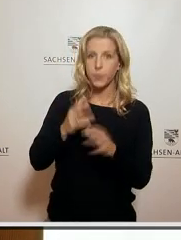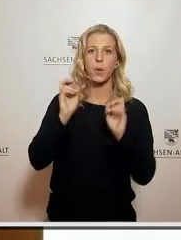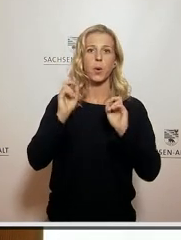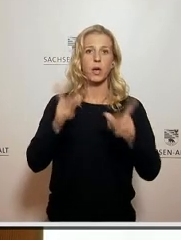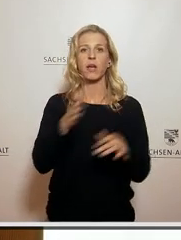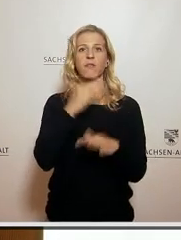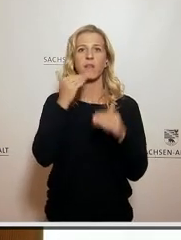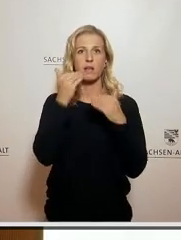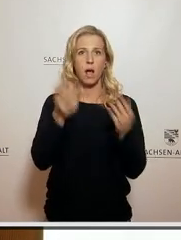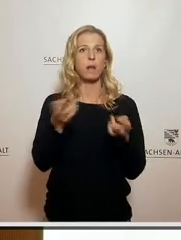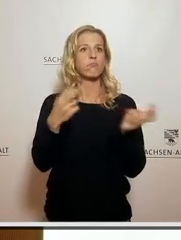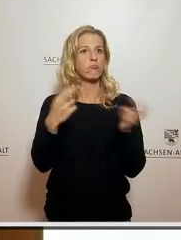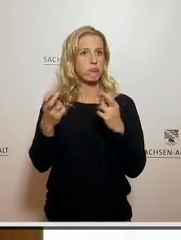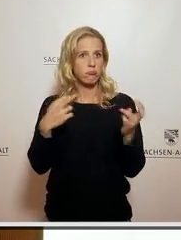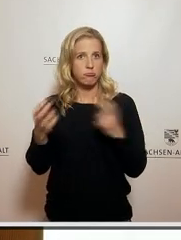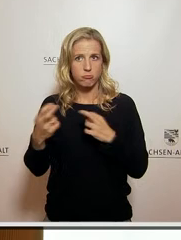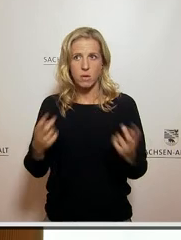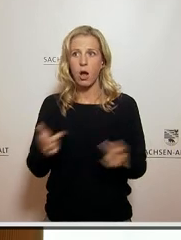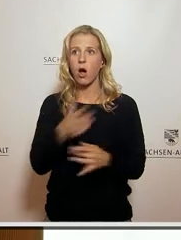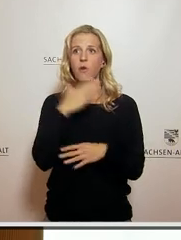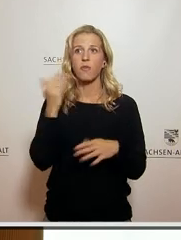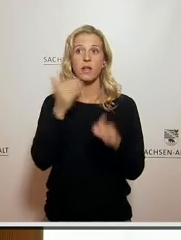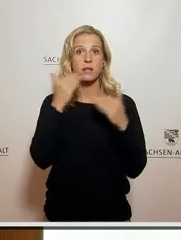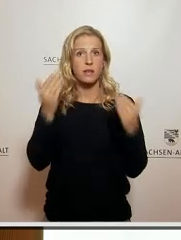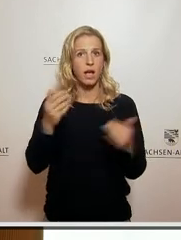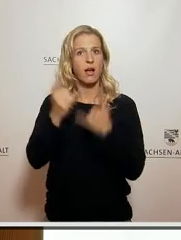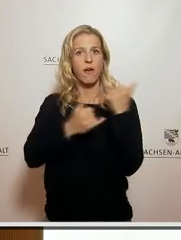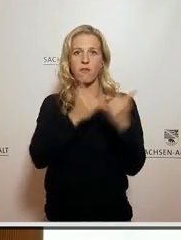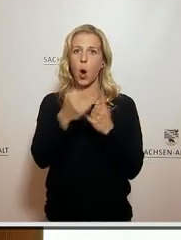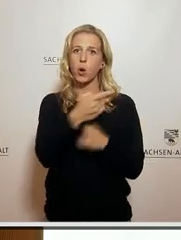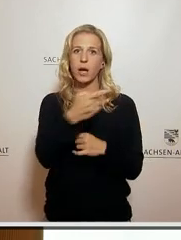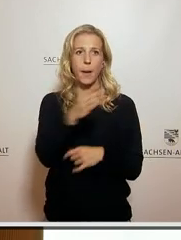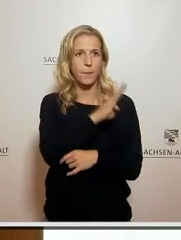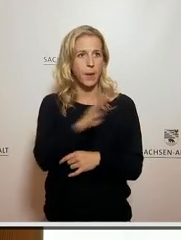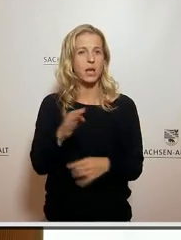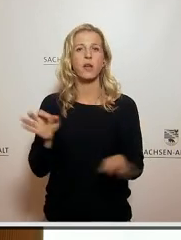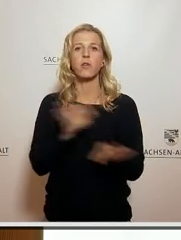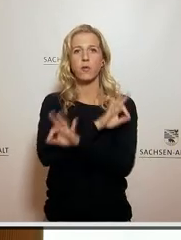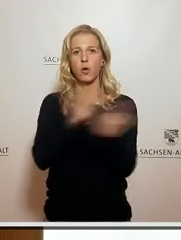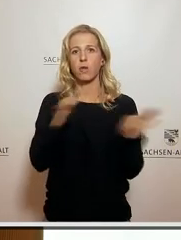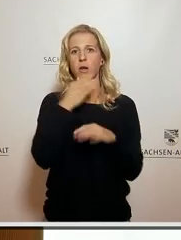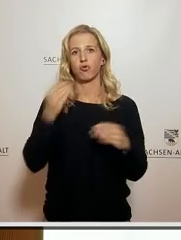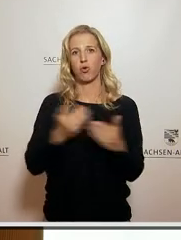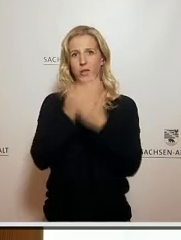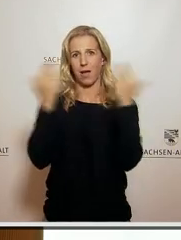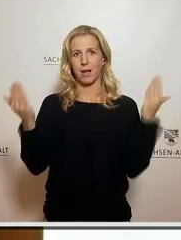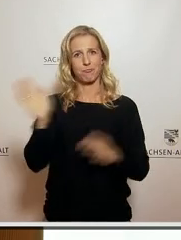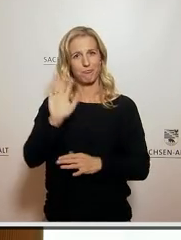Teilnahme. Vor allem sage ich vielen Dank an Frau Grimbenne und wünsche allen noch einen schönen Tag.